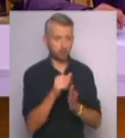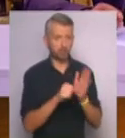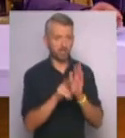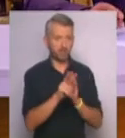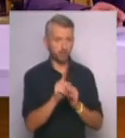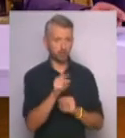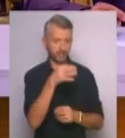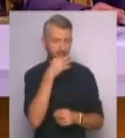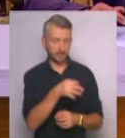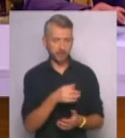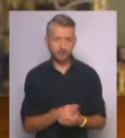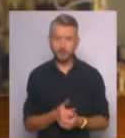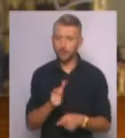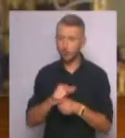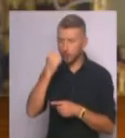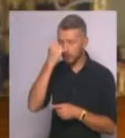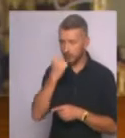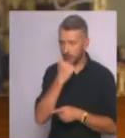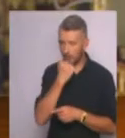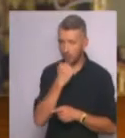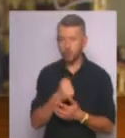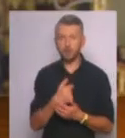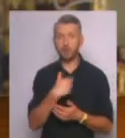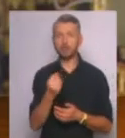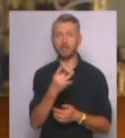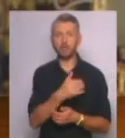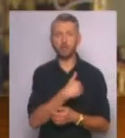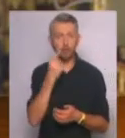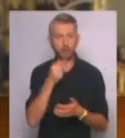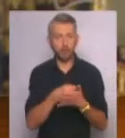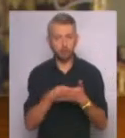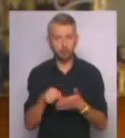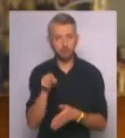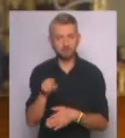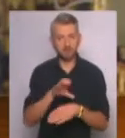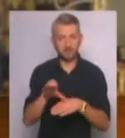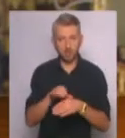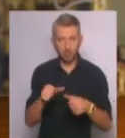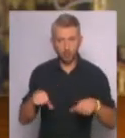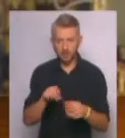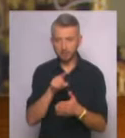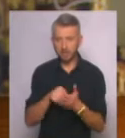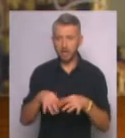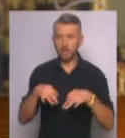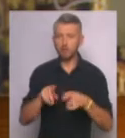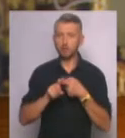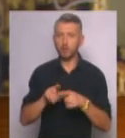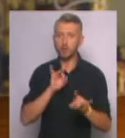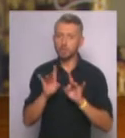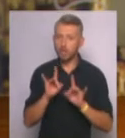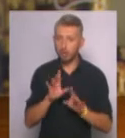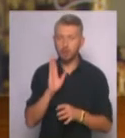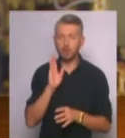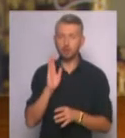ви вказали. Так, дуже дякую, пане Андрію. Я ще раз хочу наголосити, пан Андрій є секретарем комісії з питань транспорту, зв'язку та реклами, тож ми,